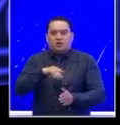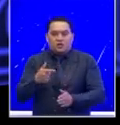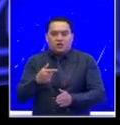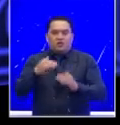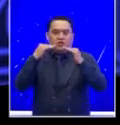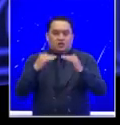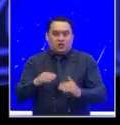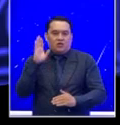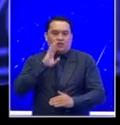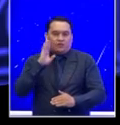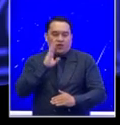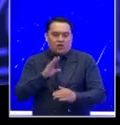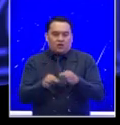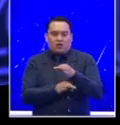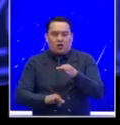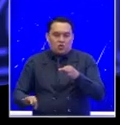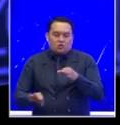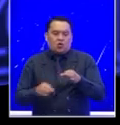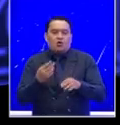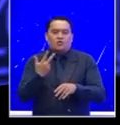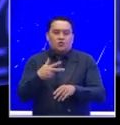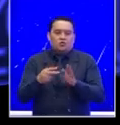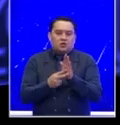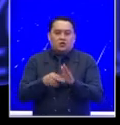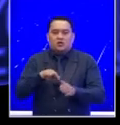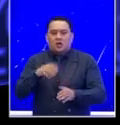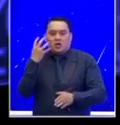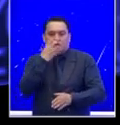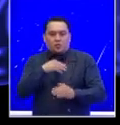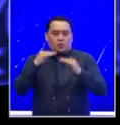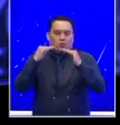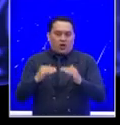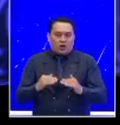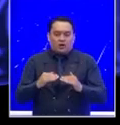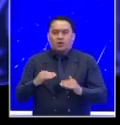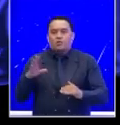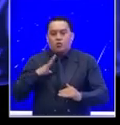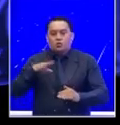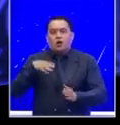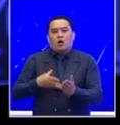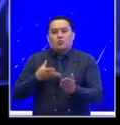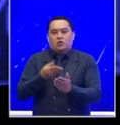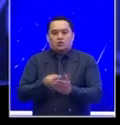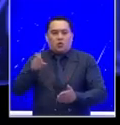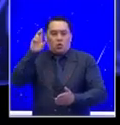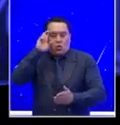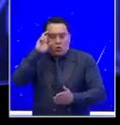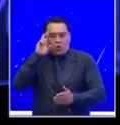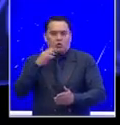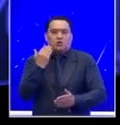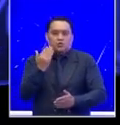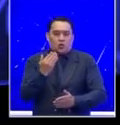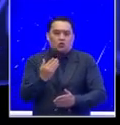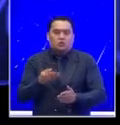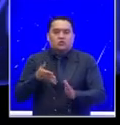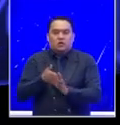Снизился тариф на водоотведение. Почти на 283 тенге подешевело тепло. 2544 тенге будут заплачивать горожане за гигакалорию. Меньше